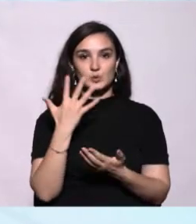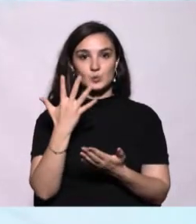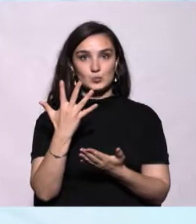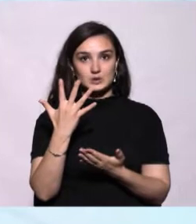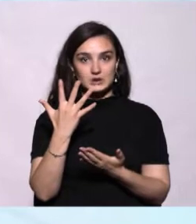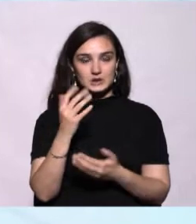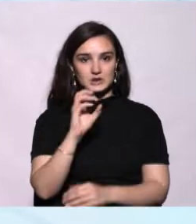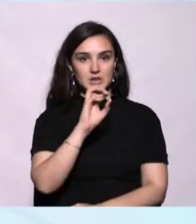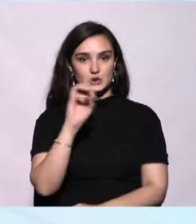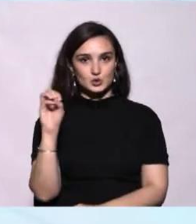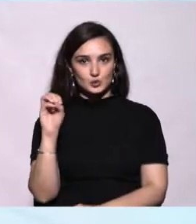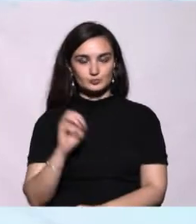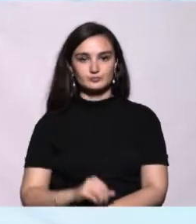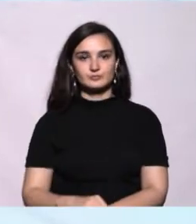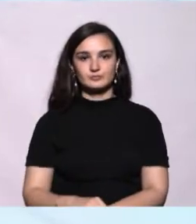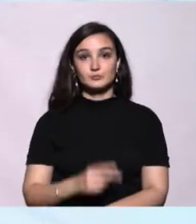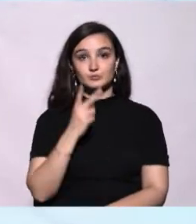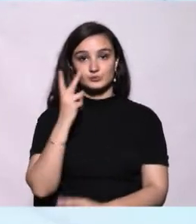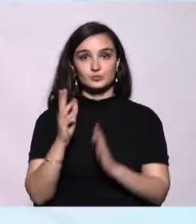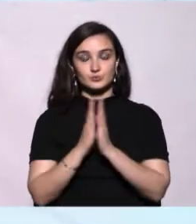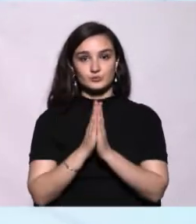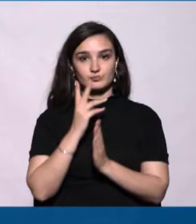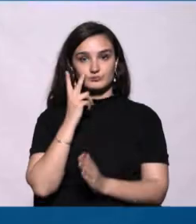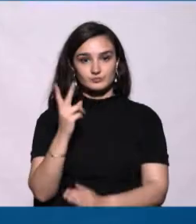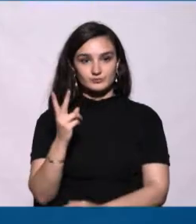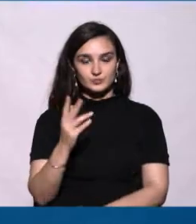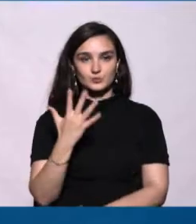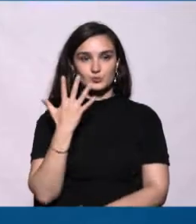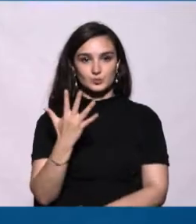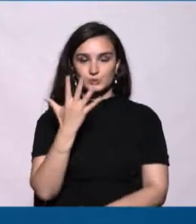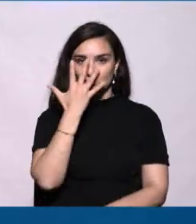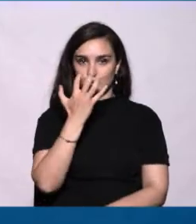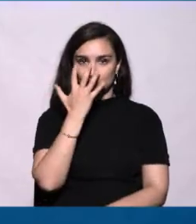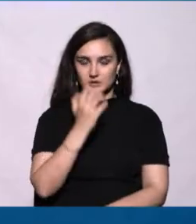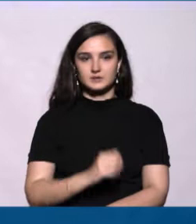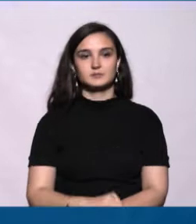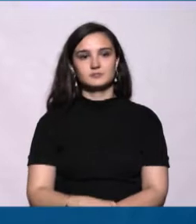5 pictures and 5 letters. გთხოვთ შეხედოთ დაფას და თქვენ ხედავთ 5 სურათს,